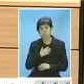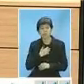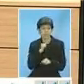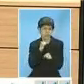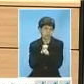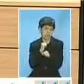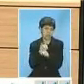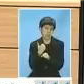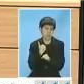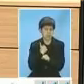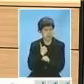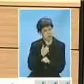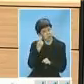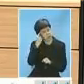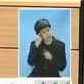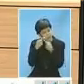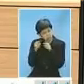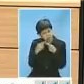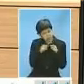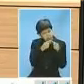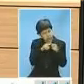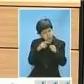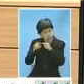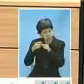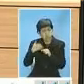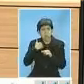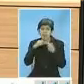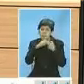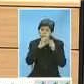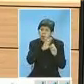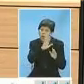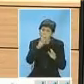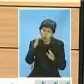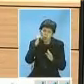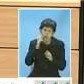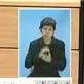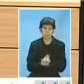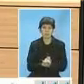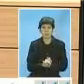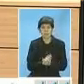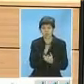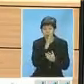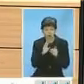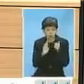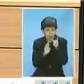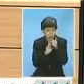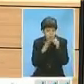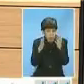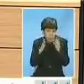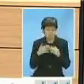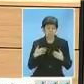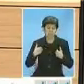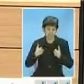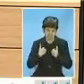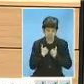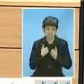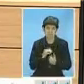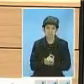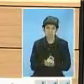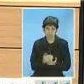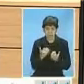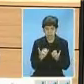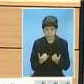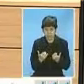การความเห็นที่หลายท่านได้รับรู้ปัญหาหนึ่งถ้าไม่มีรองเลยนี่เหนื่อยครับเพรา